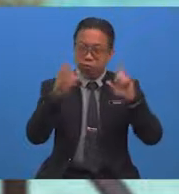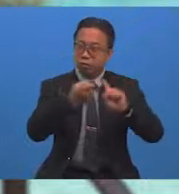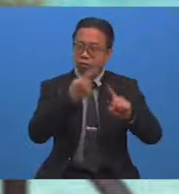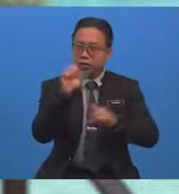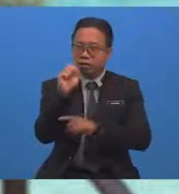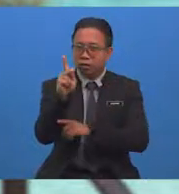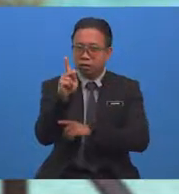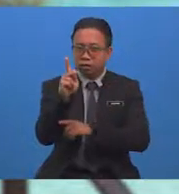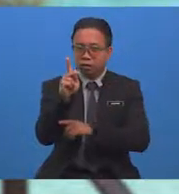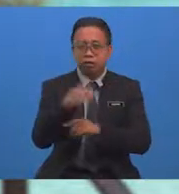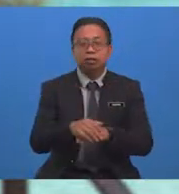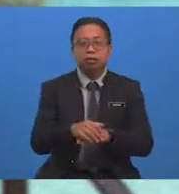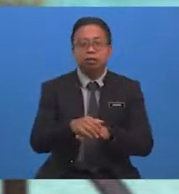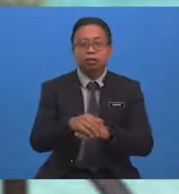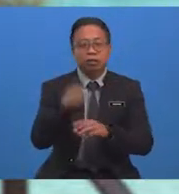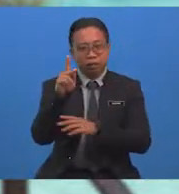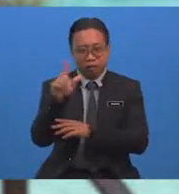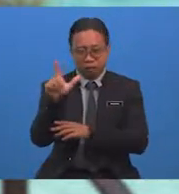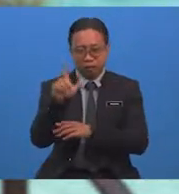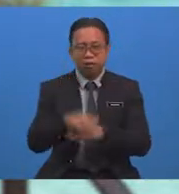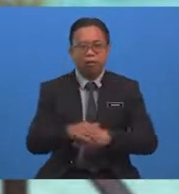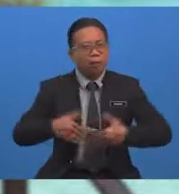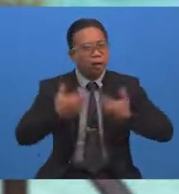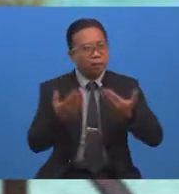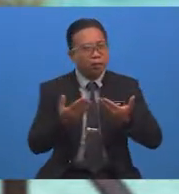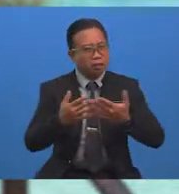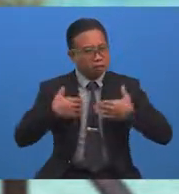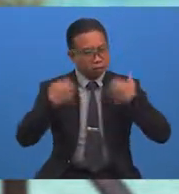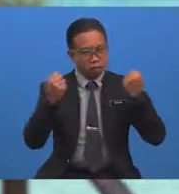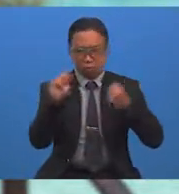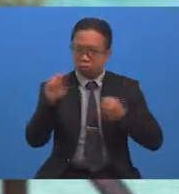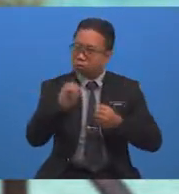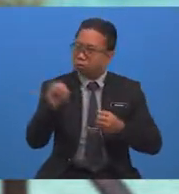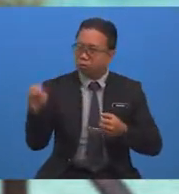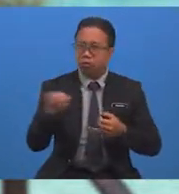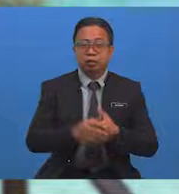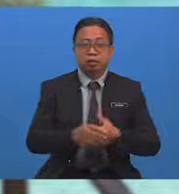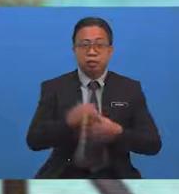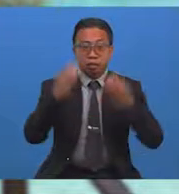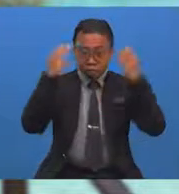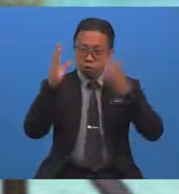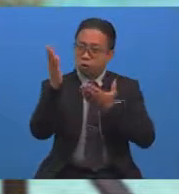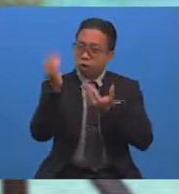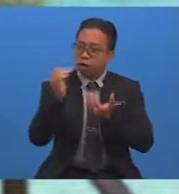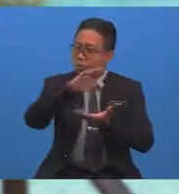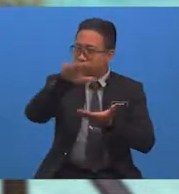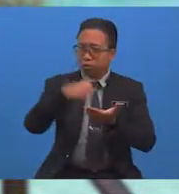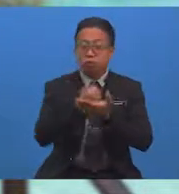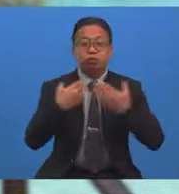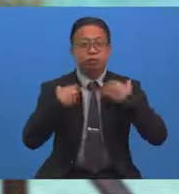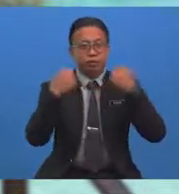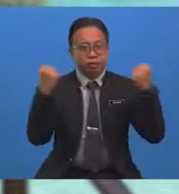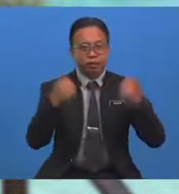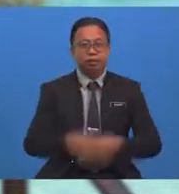sg&a hidroponik care Bagaimanakah dengan kesehatan murid-murid jago harap semuanya sehat